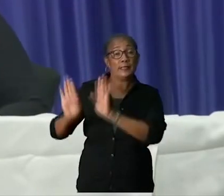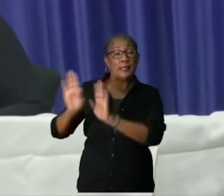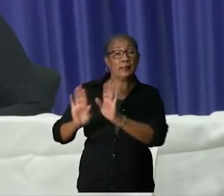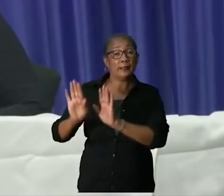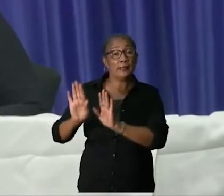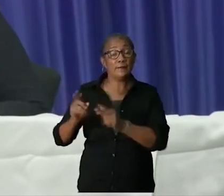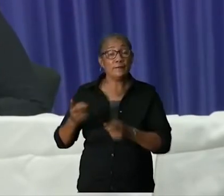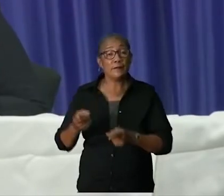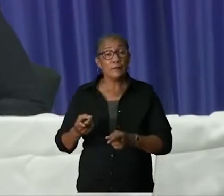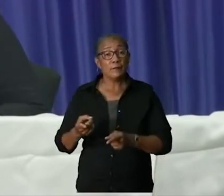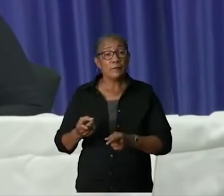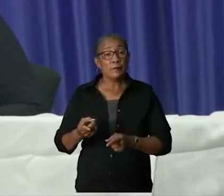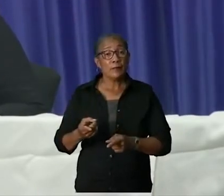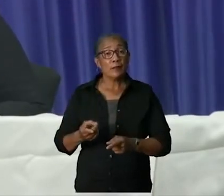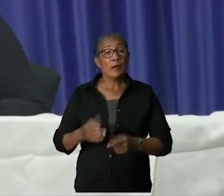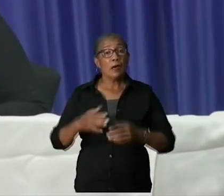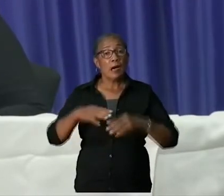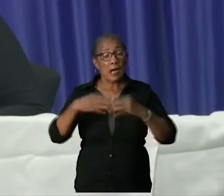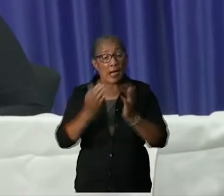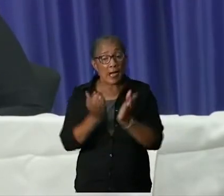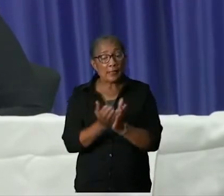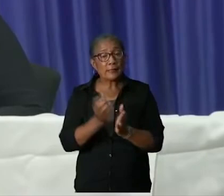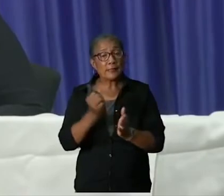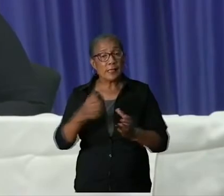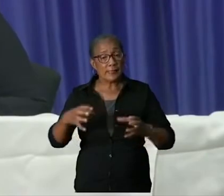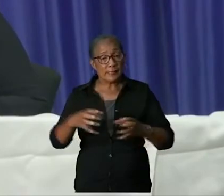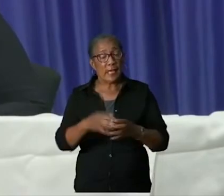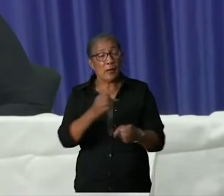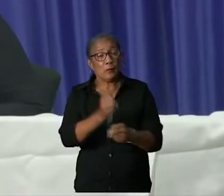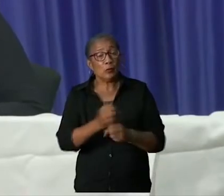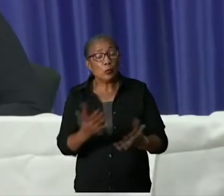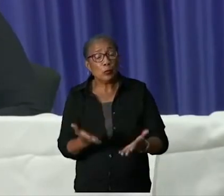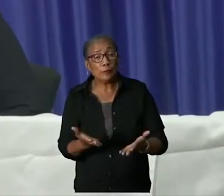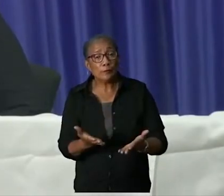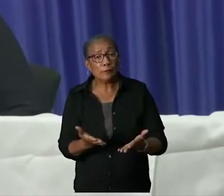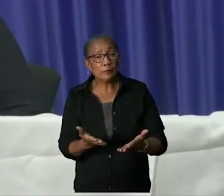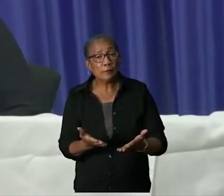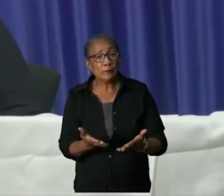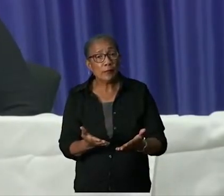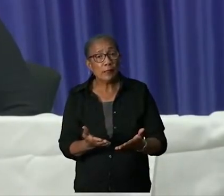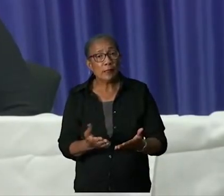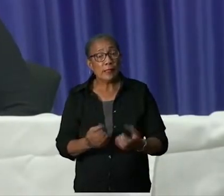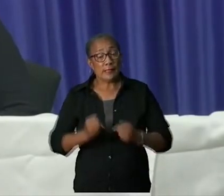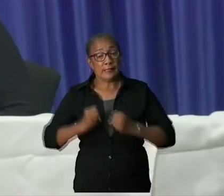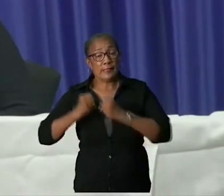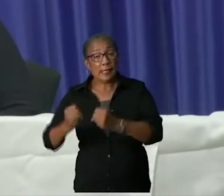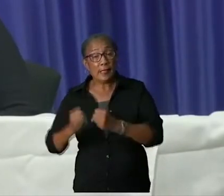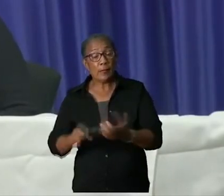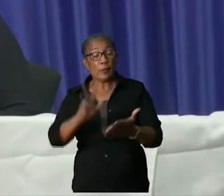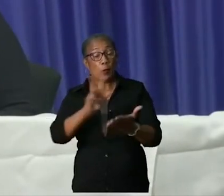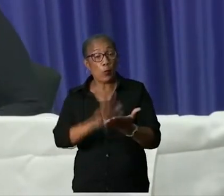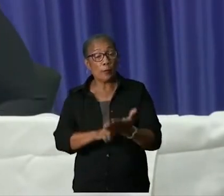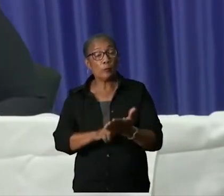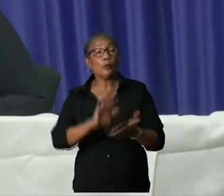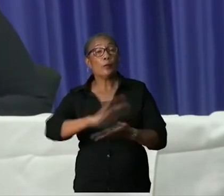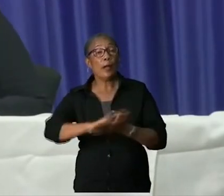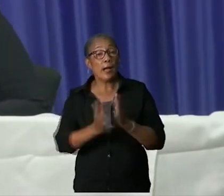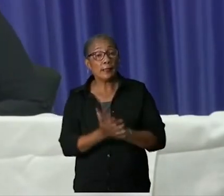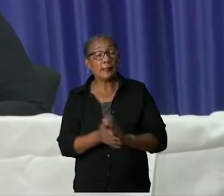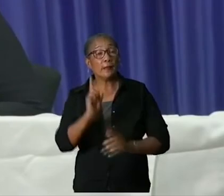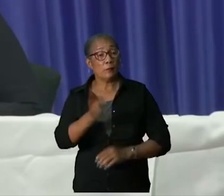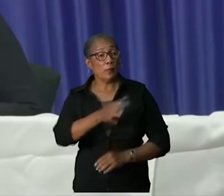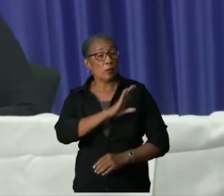bij bedrijven, bij zaken die door de wet verboden zijn en waar er toch in strijd met de wet gehandeld wordt. Maar